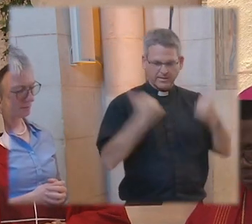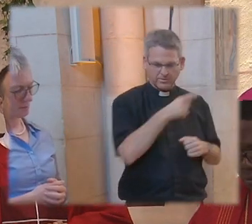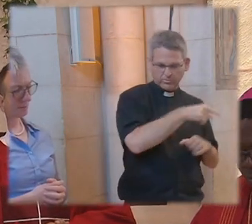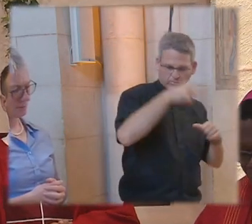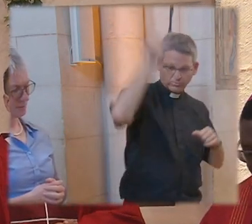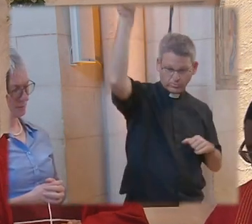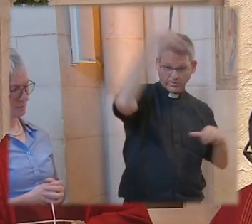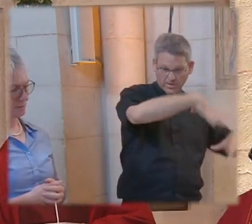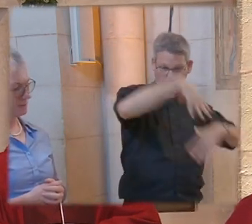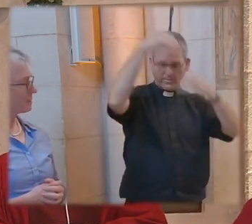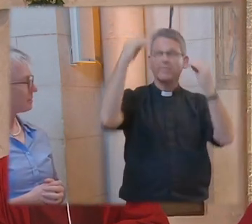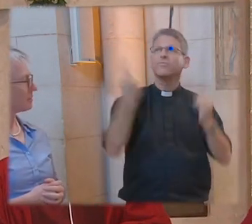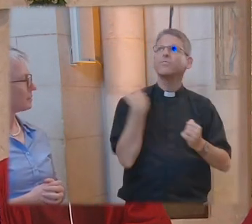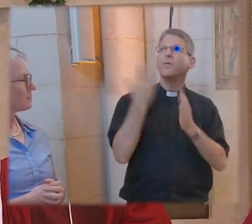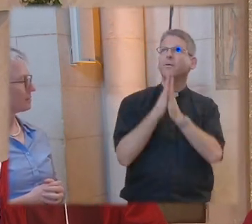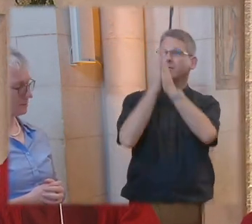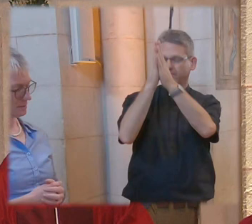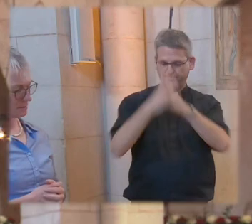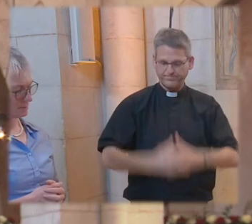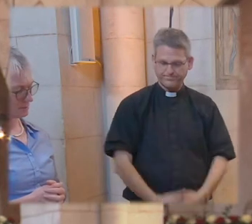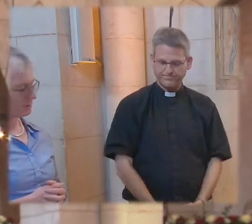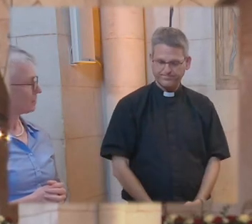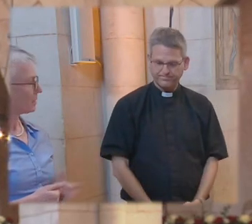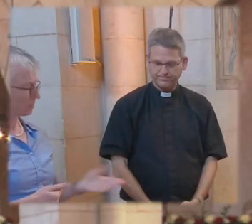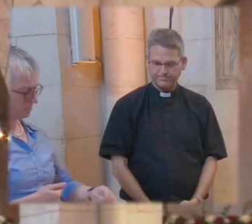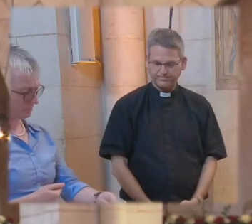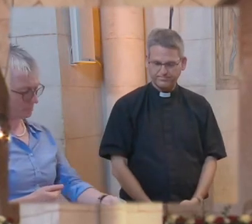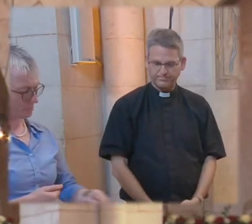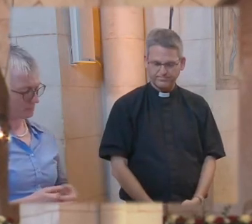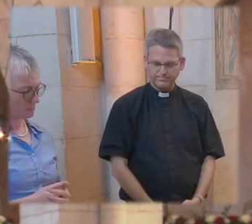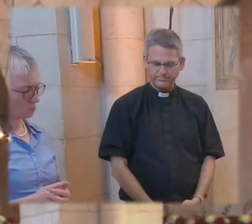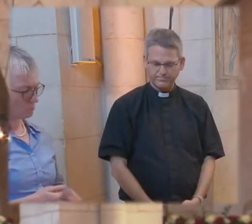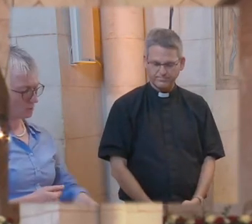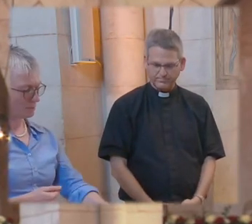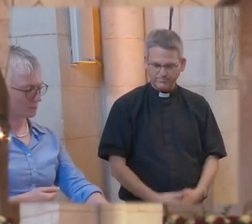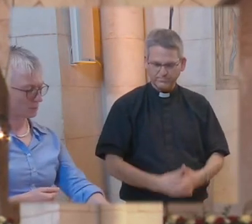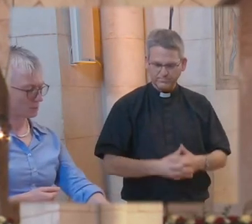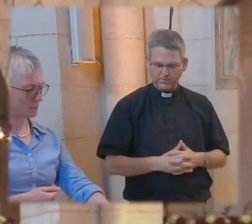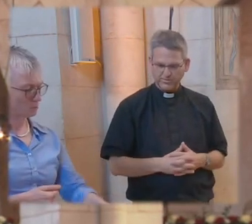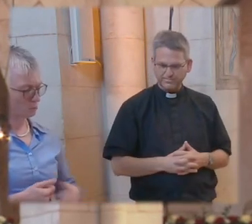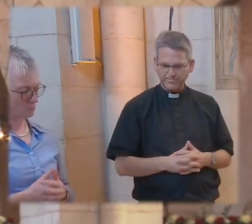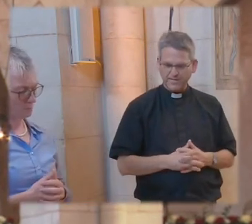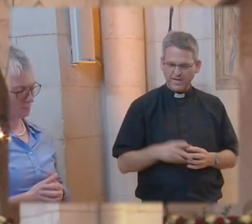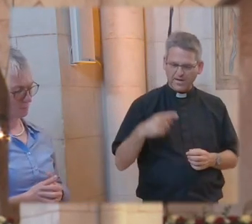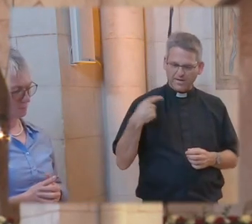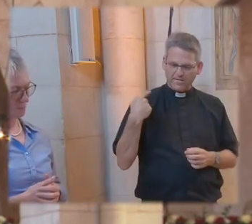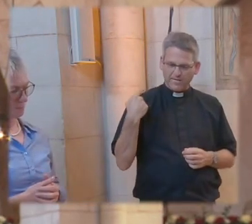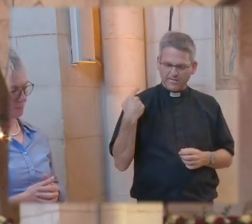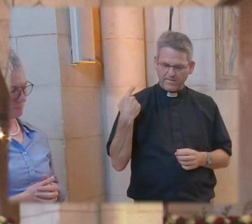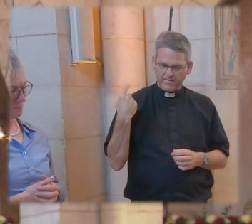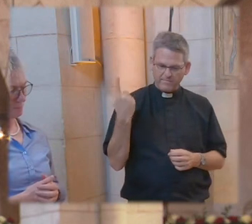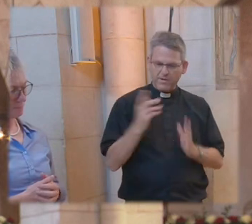Auf seine Fürsprache bitten wir. Pater Richard Henkes ist in seiner